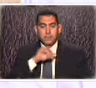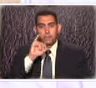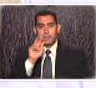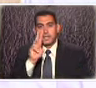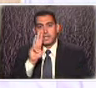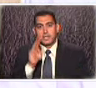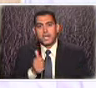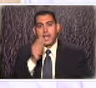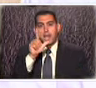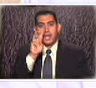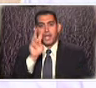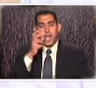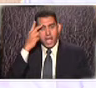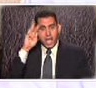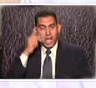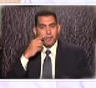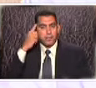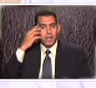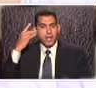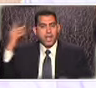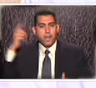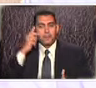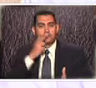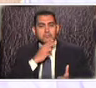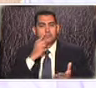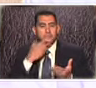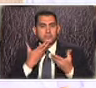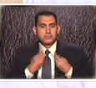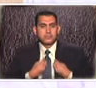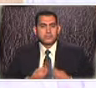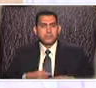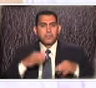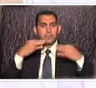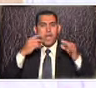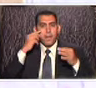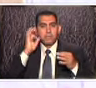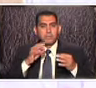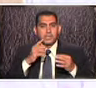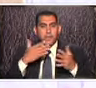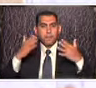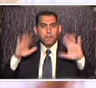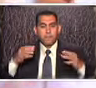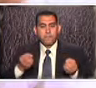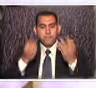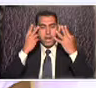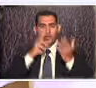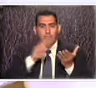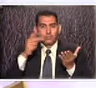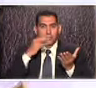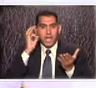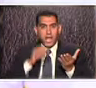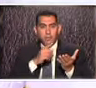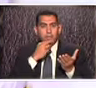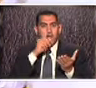مثاليه يعني صار له نوع من الدلالات المتشابكه لن ادخل في اللغه